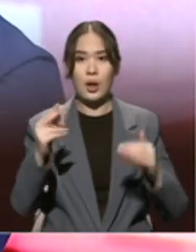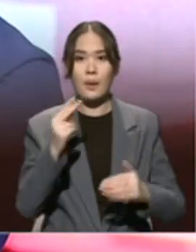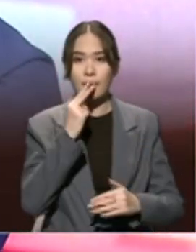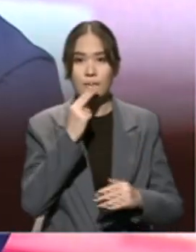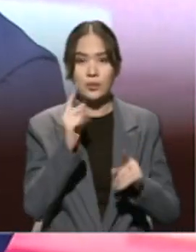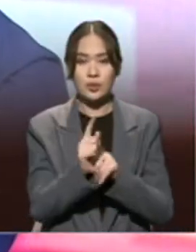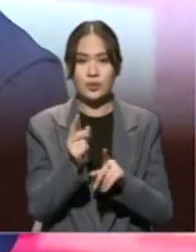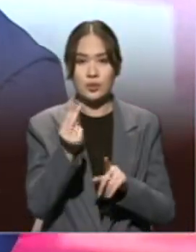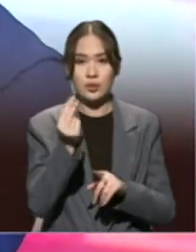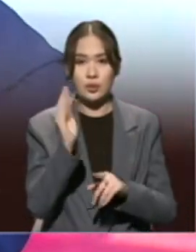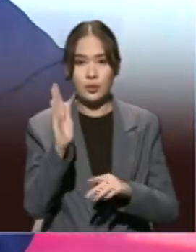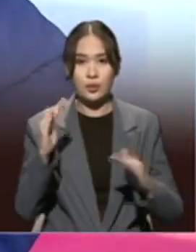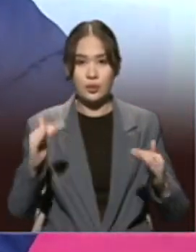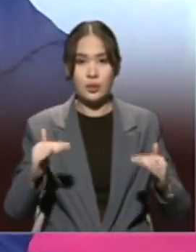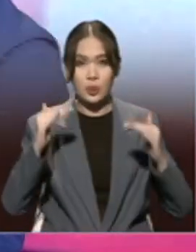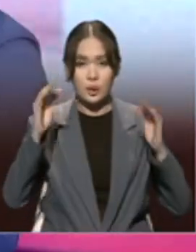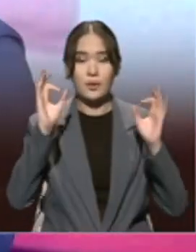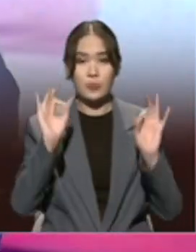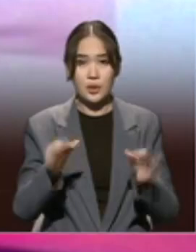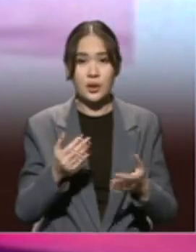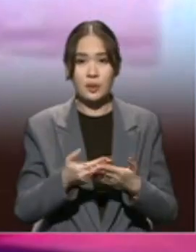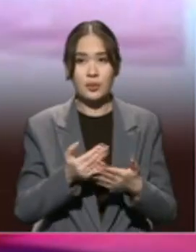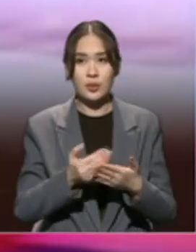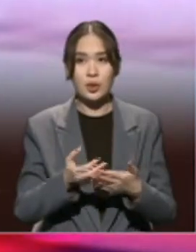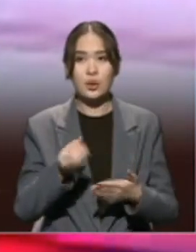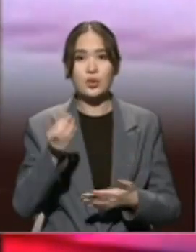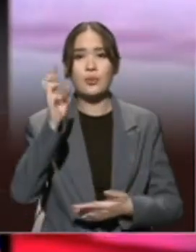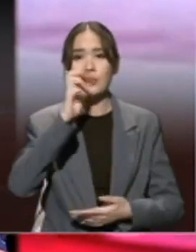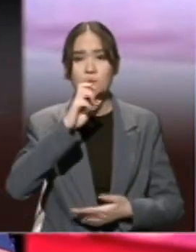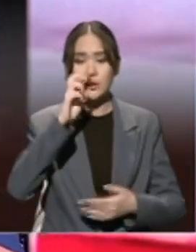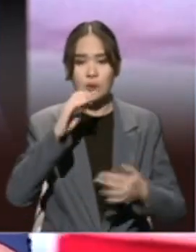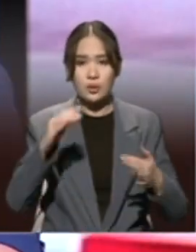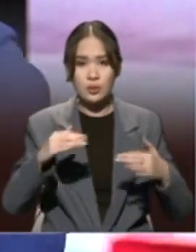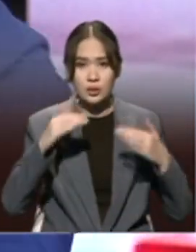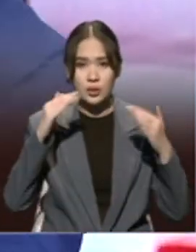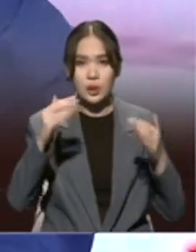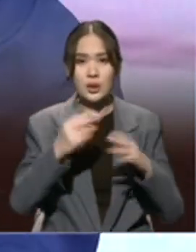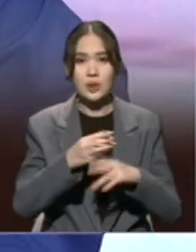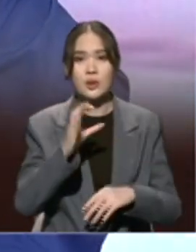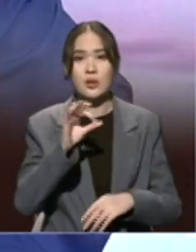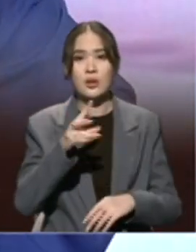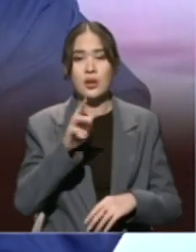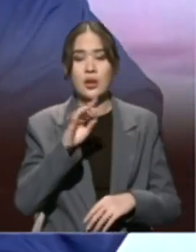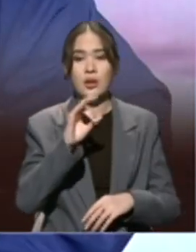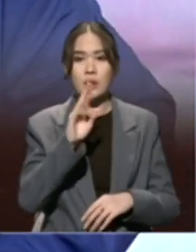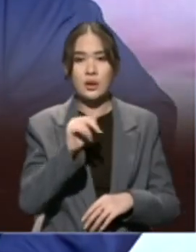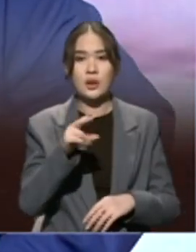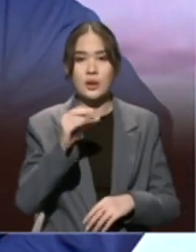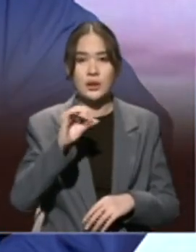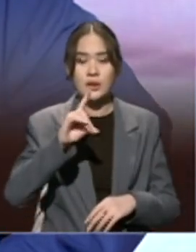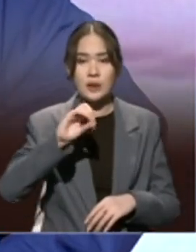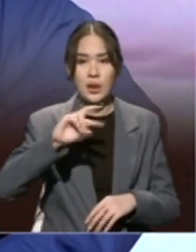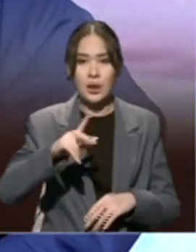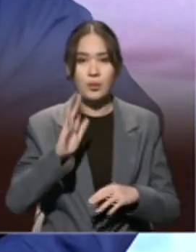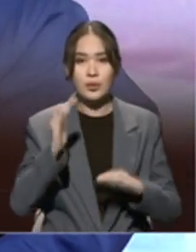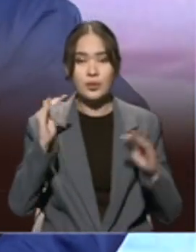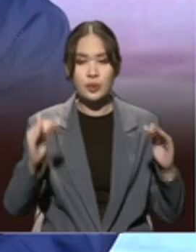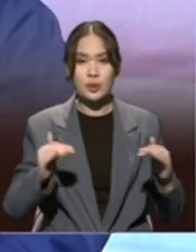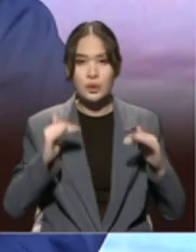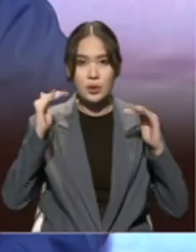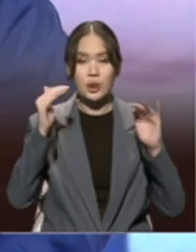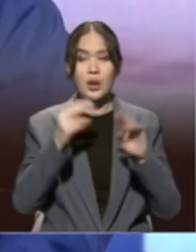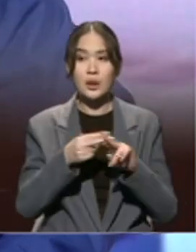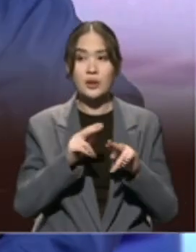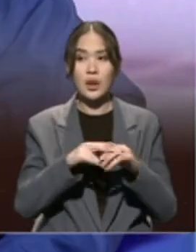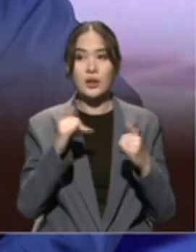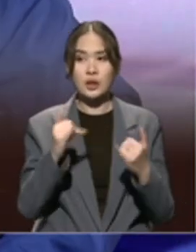көтеріледі бағасы. Ол дұрыс қой. Одан кейін бензинің көтеріледі. Одан кейін тағы да соляркаға жаңағы дизель көтеріледі. Енді қарап